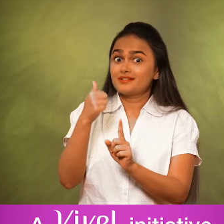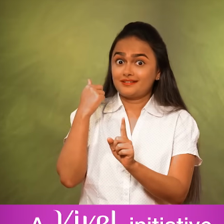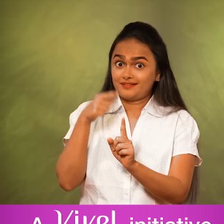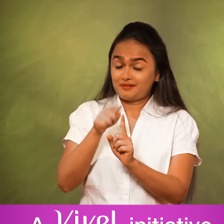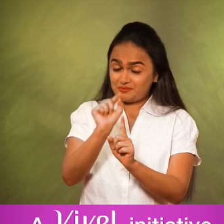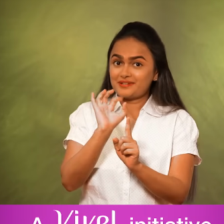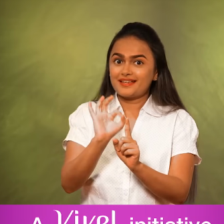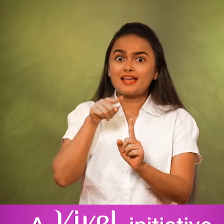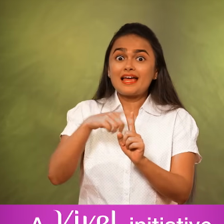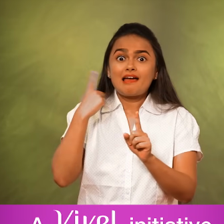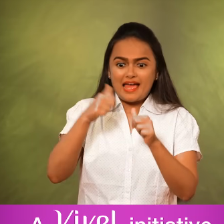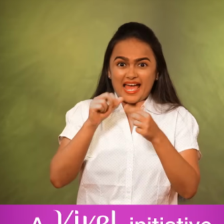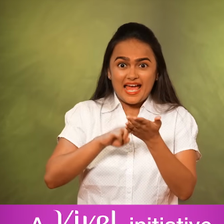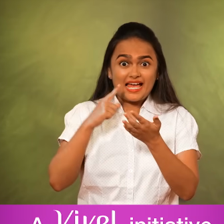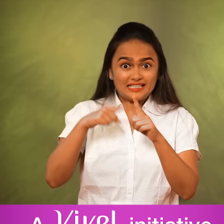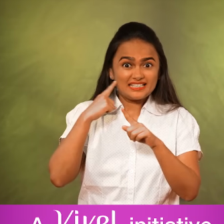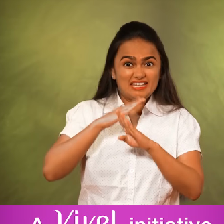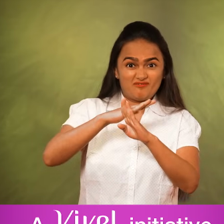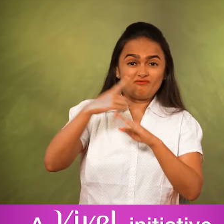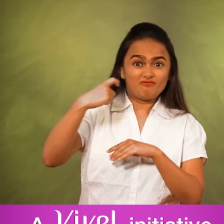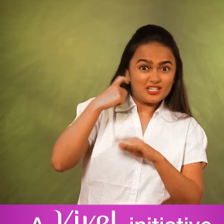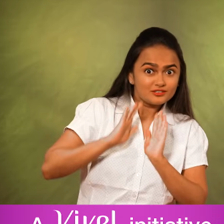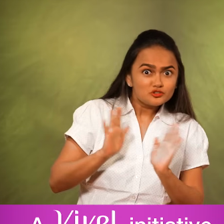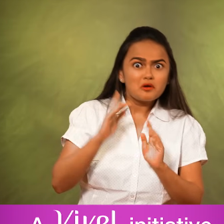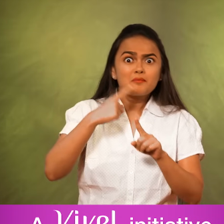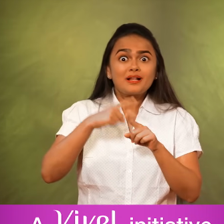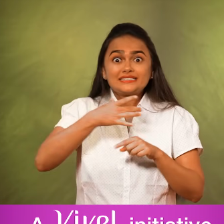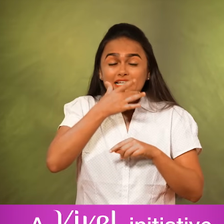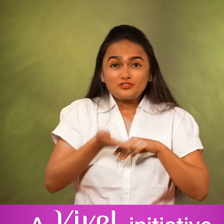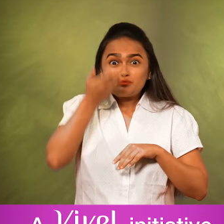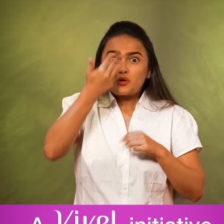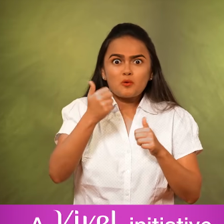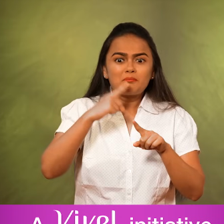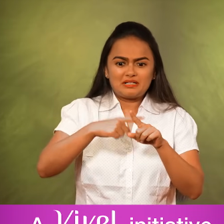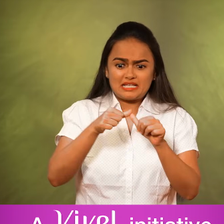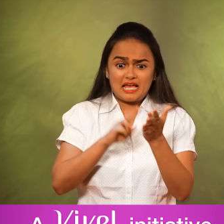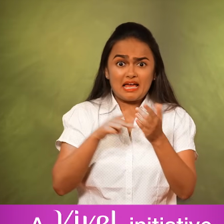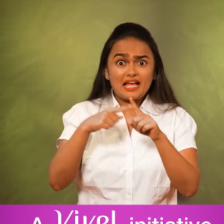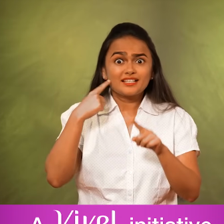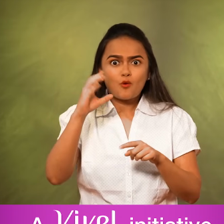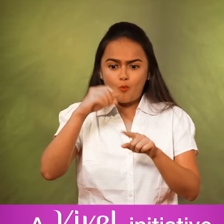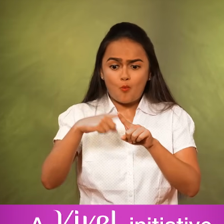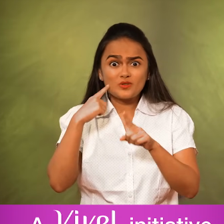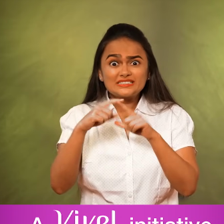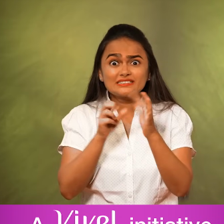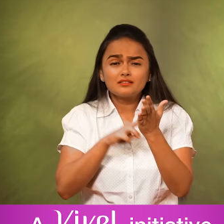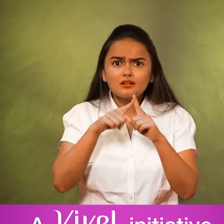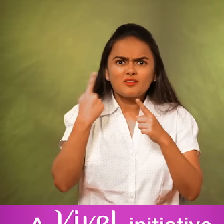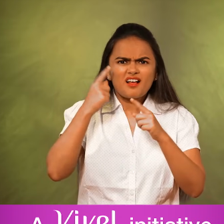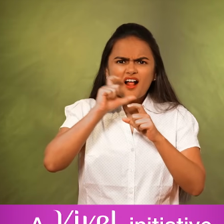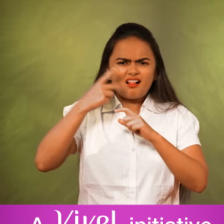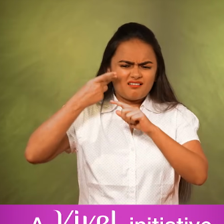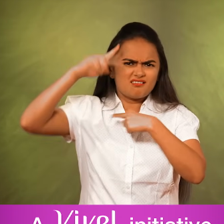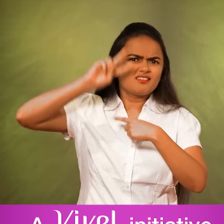skincare routine for a good reason. It is anti-inflammatory, antibacterial, and also it is पैक्ड विद एंटीऑक्सीडेंट्स। ये मेरी स्किन